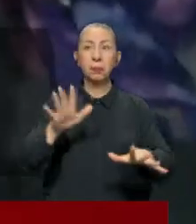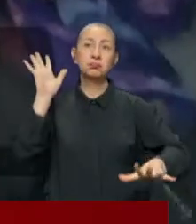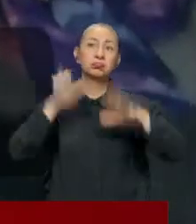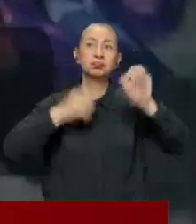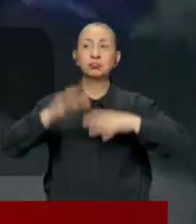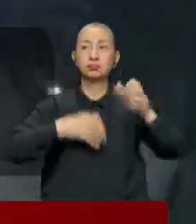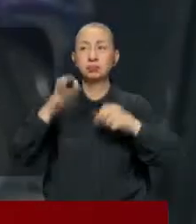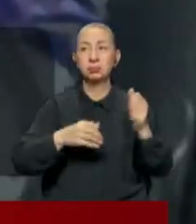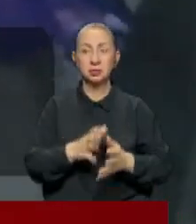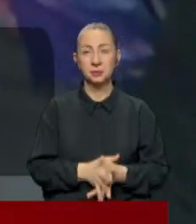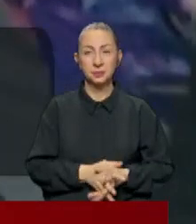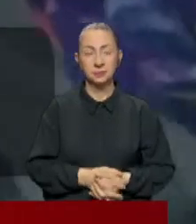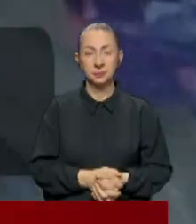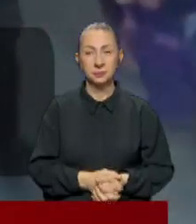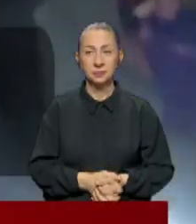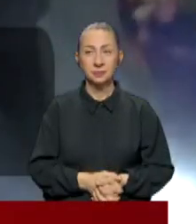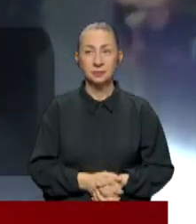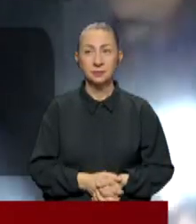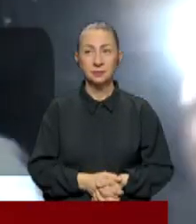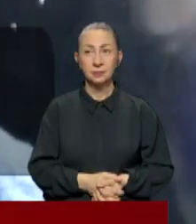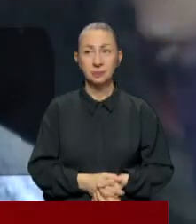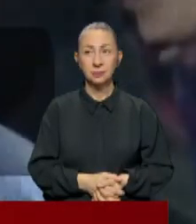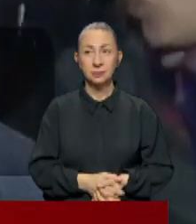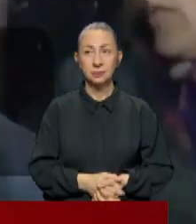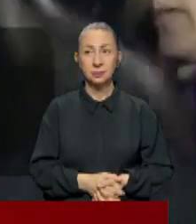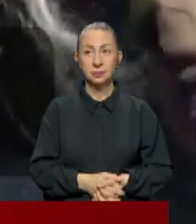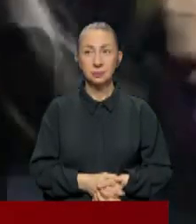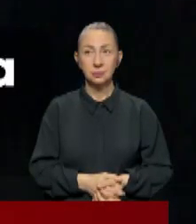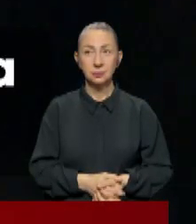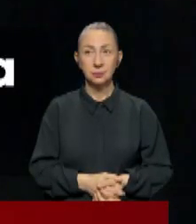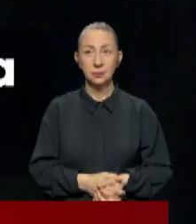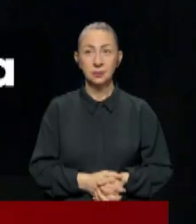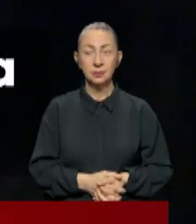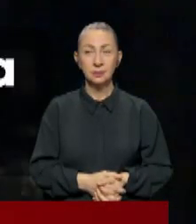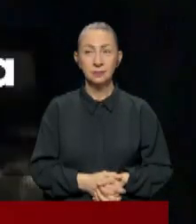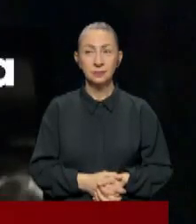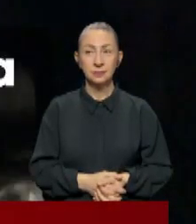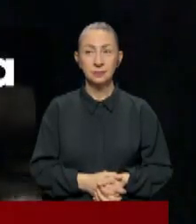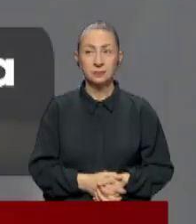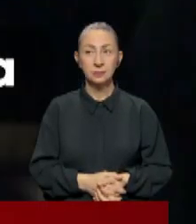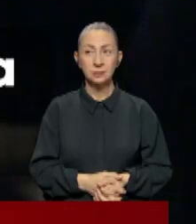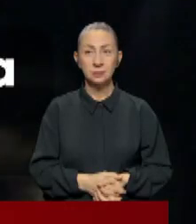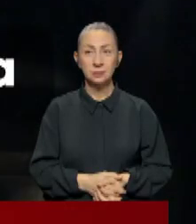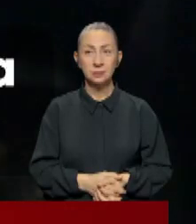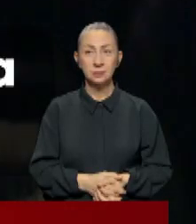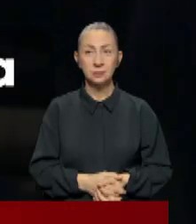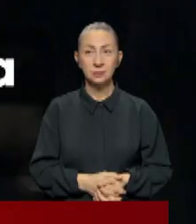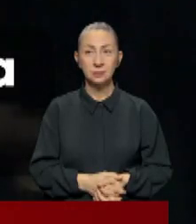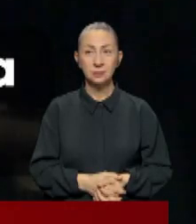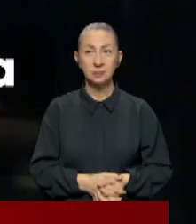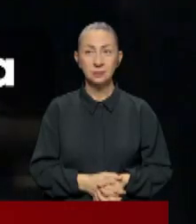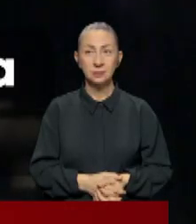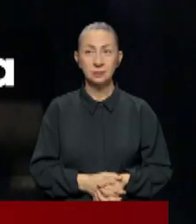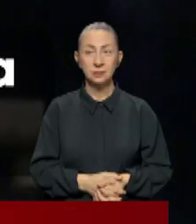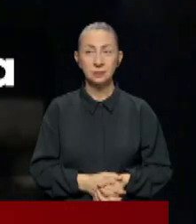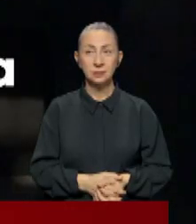Bu yoğunluğu kaldıramıyoruz. Kampanyamız bir günlük de değil, 7 günlüktür anlatamıyoruz. 5 milyara yakın eşya aldık. Şu anda yarı fiyatına